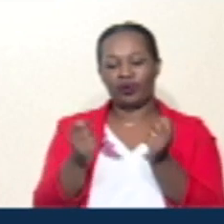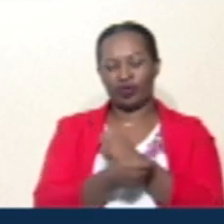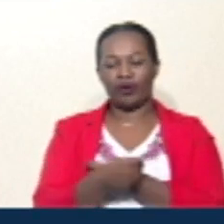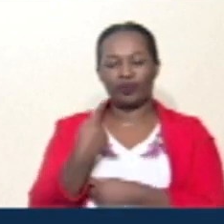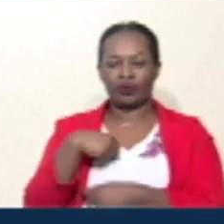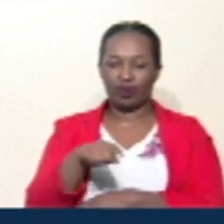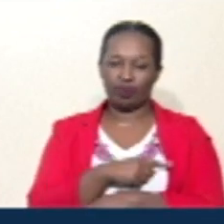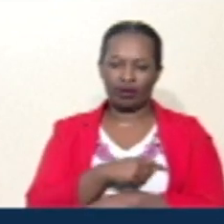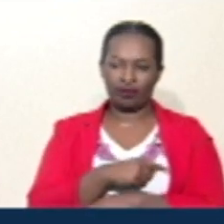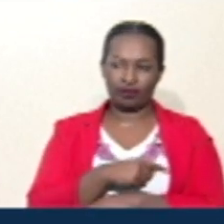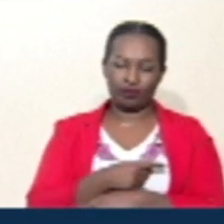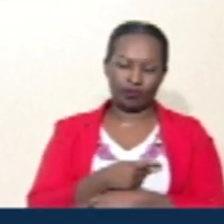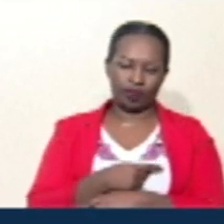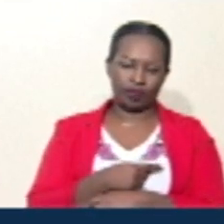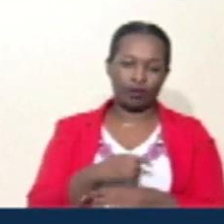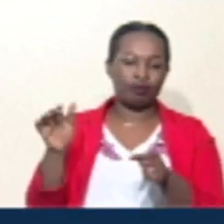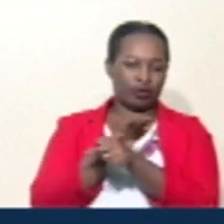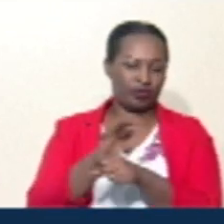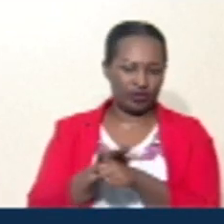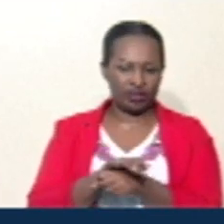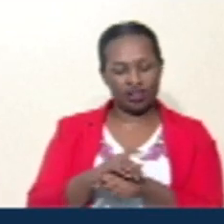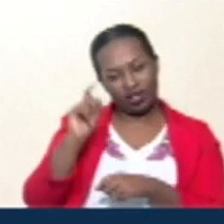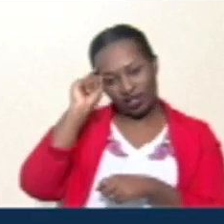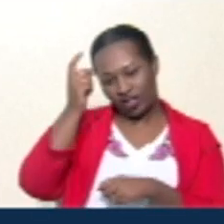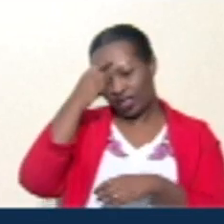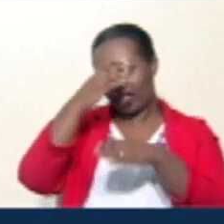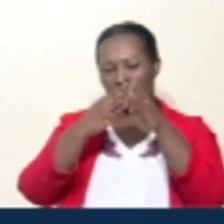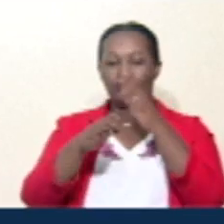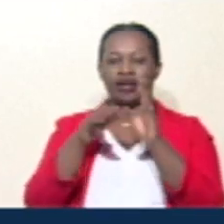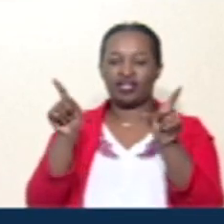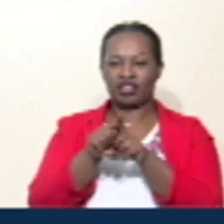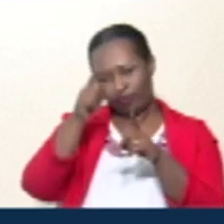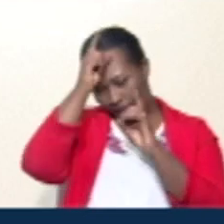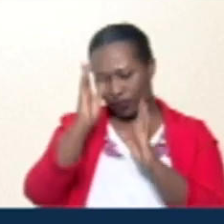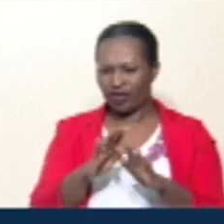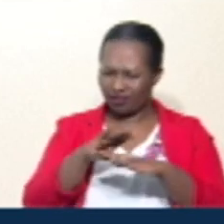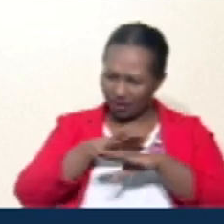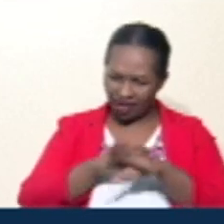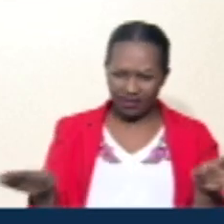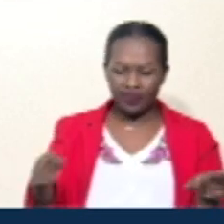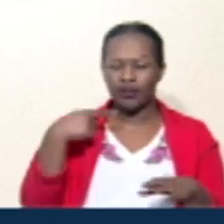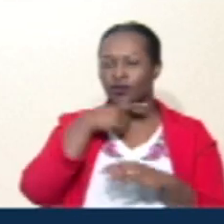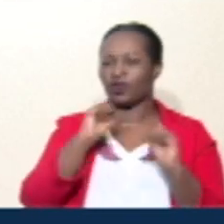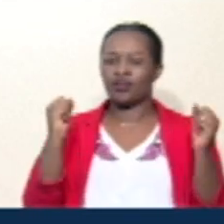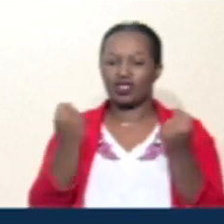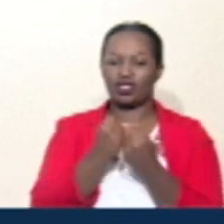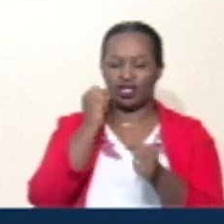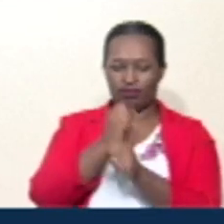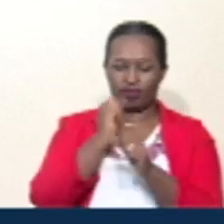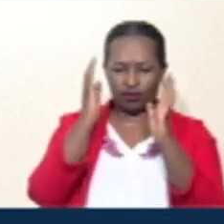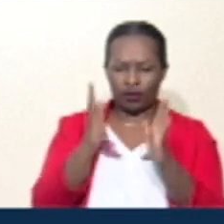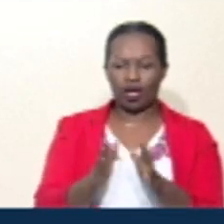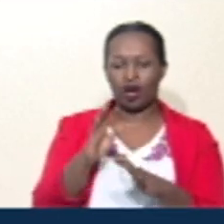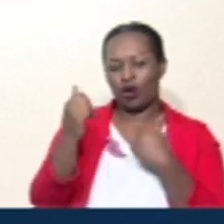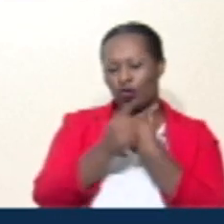tugire gute kugira ngo bongere baryususe. Leta nitwubakire nk'abaturage rive mu nzira. Sosiyete y'abikorera ya Rubavu Investment